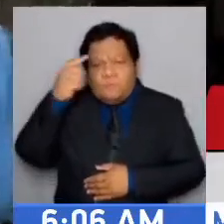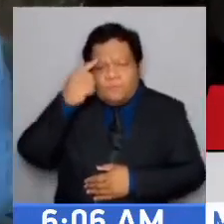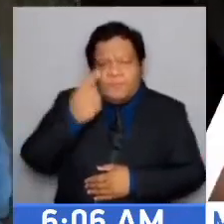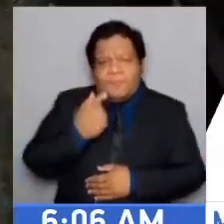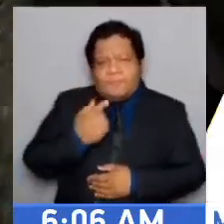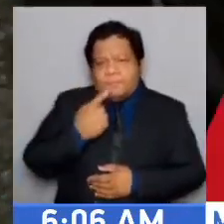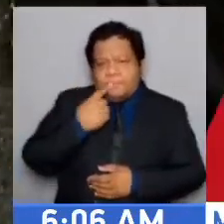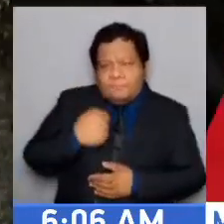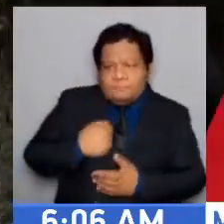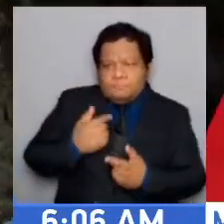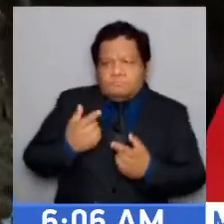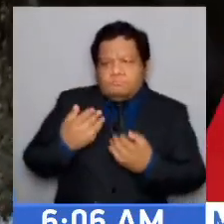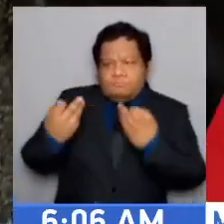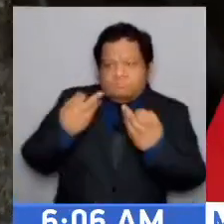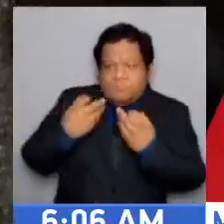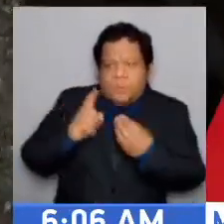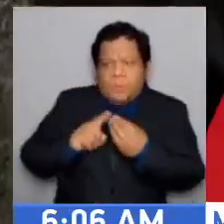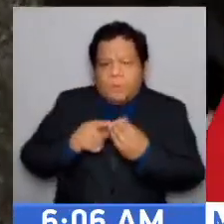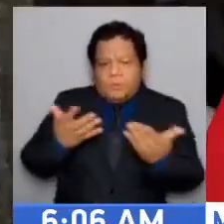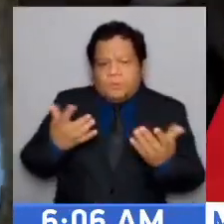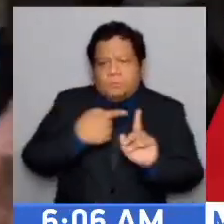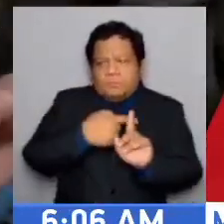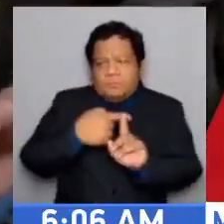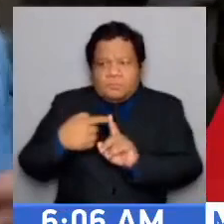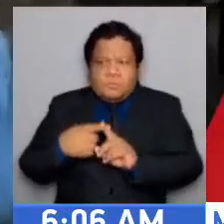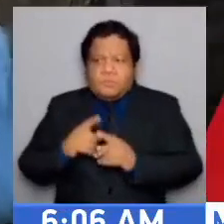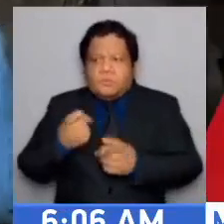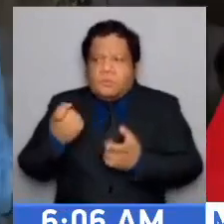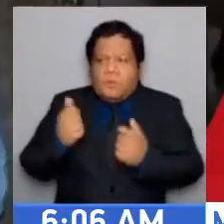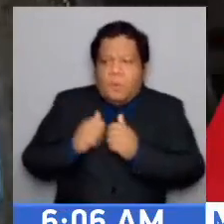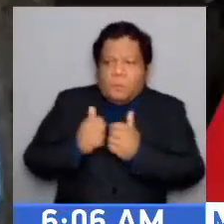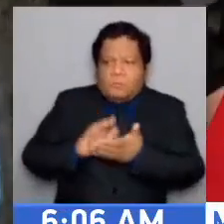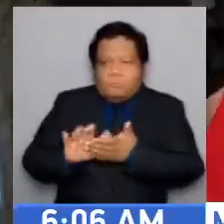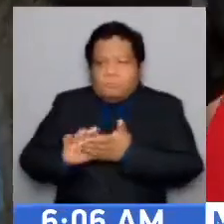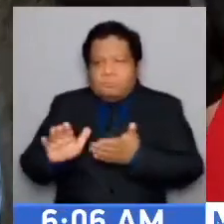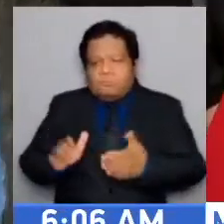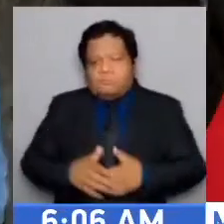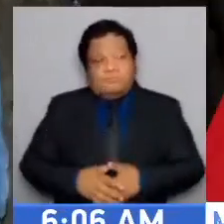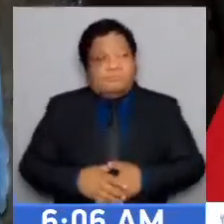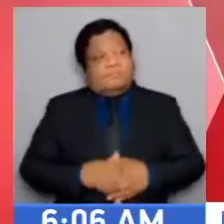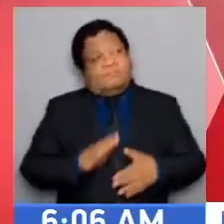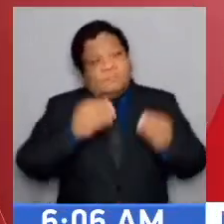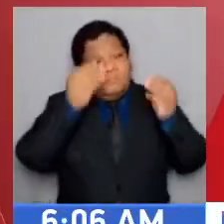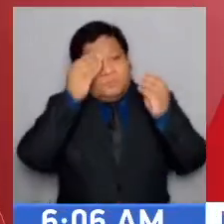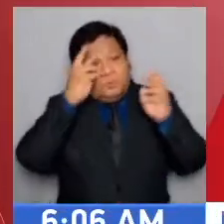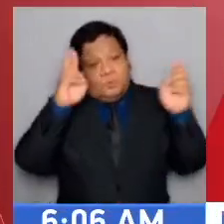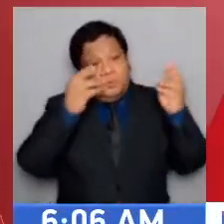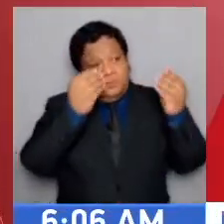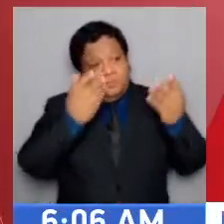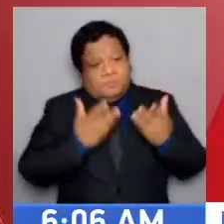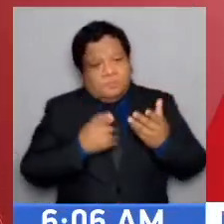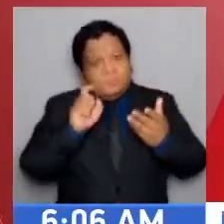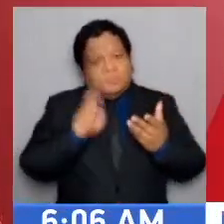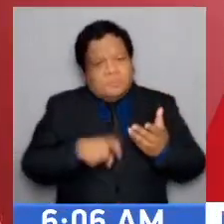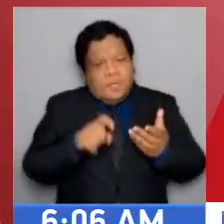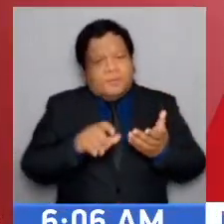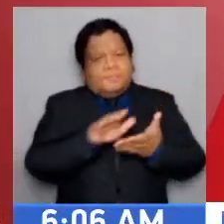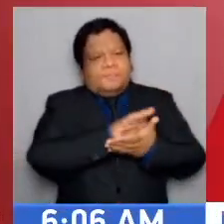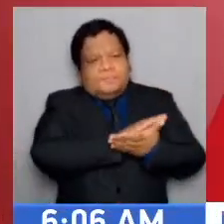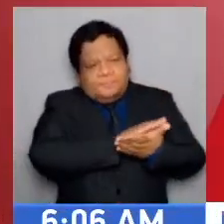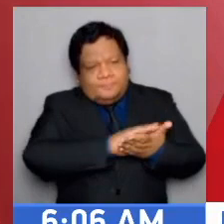Sabi po ng aming mayor, along malapitan, na kailangan po mapalinis pa namin ang buong ng Sangandaan Cemetery. Mm-hmm. Kasi